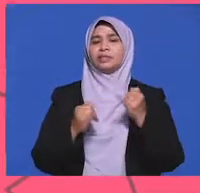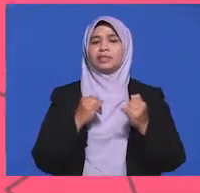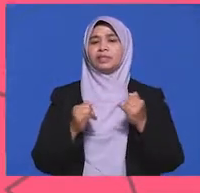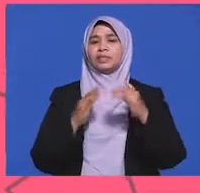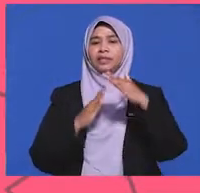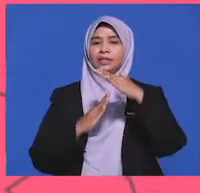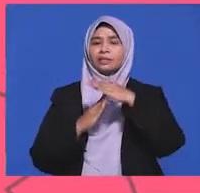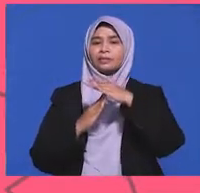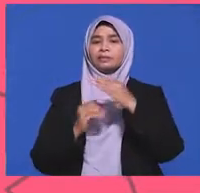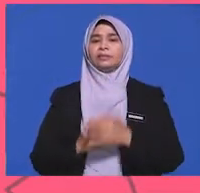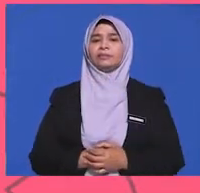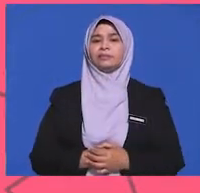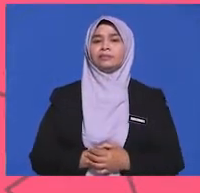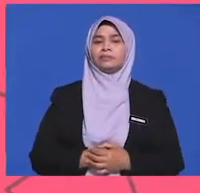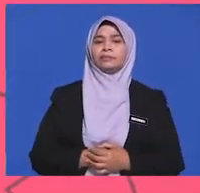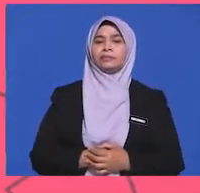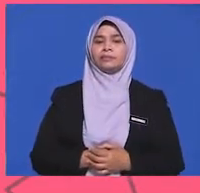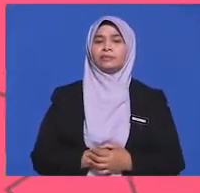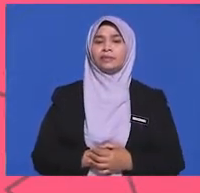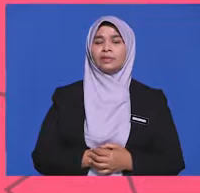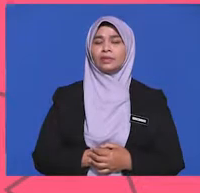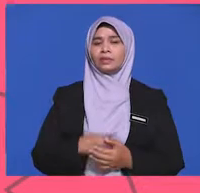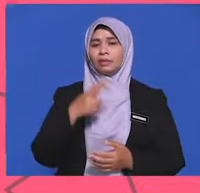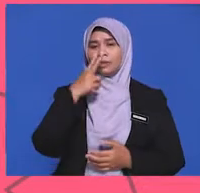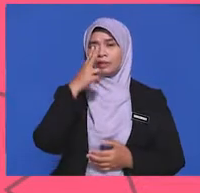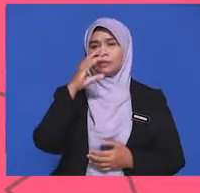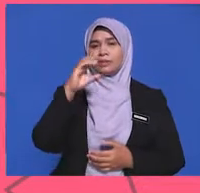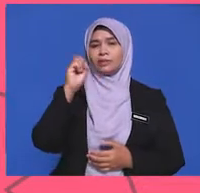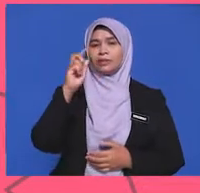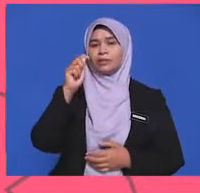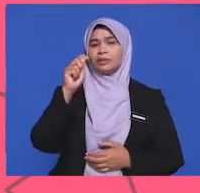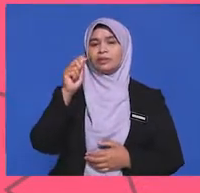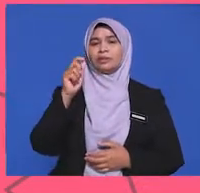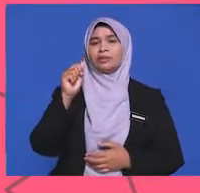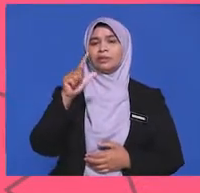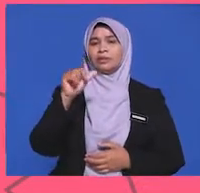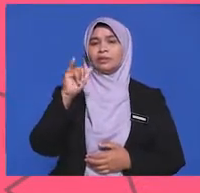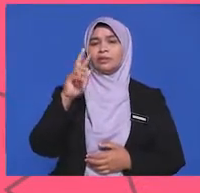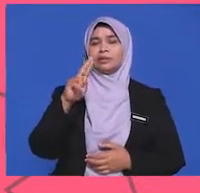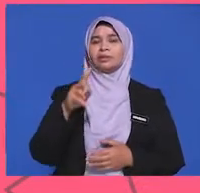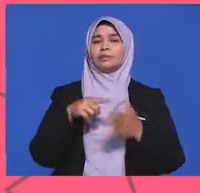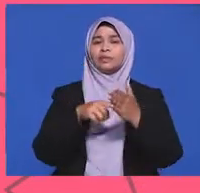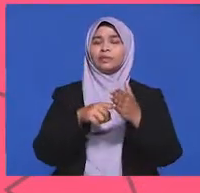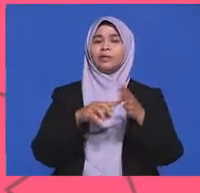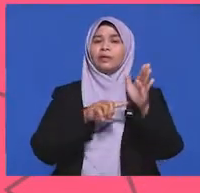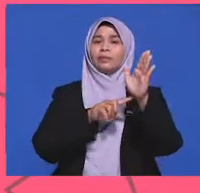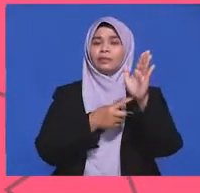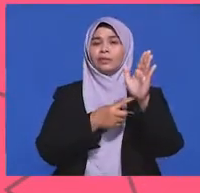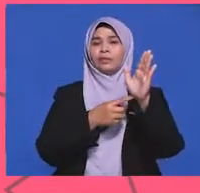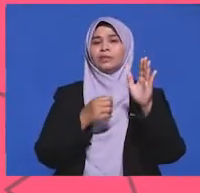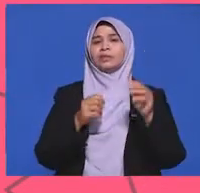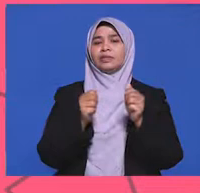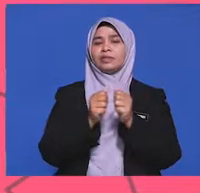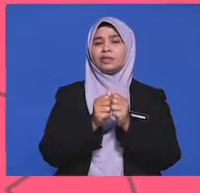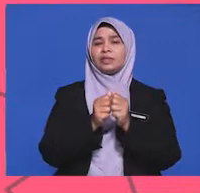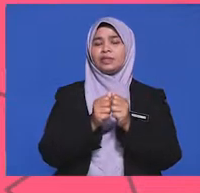tamat. Kita rujuk carta alir. Carta alir menunjukkan aliran bermula